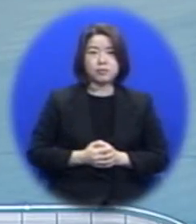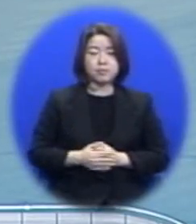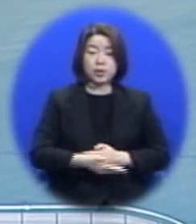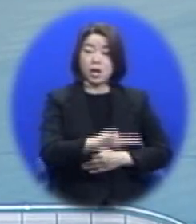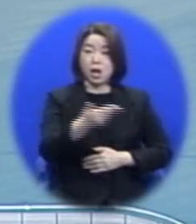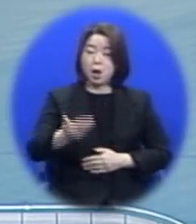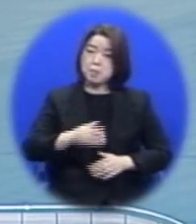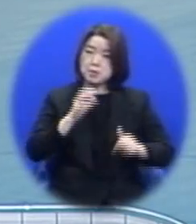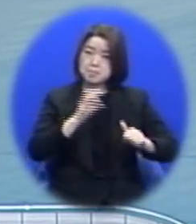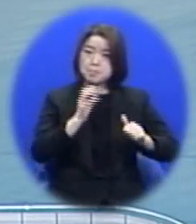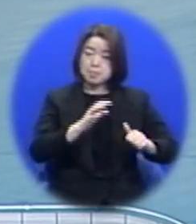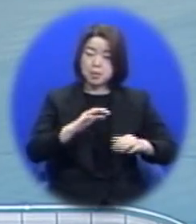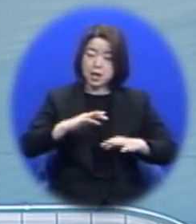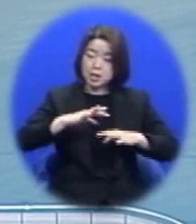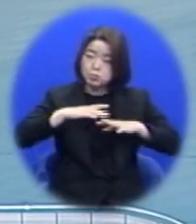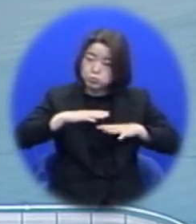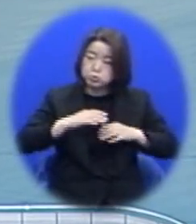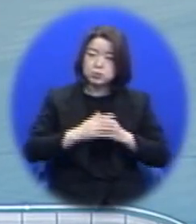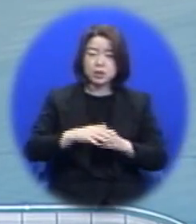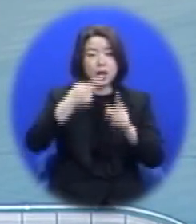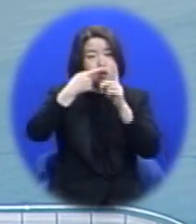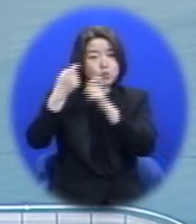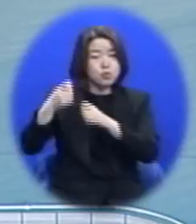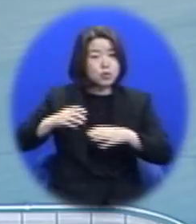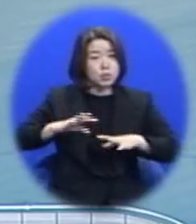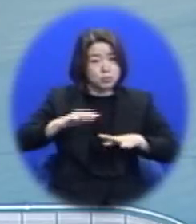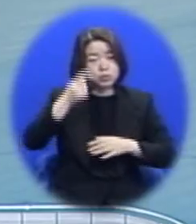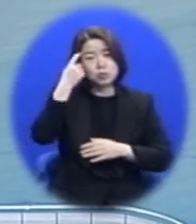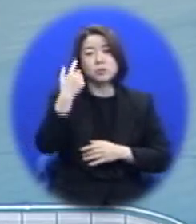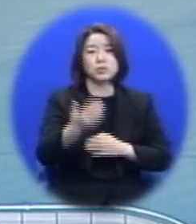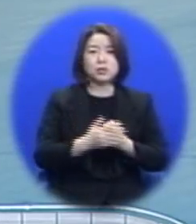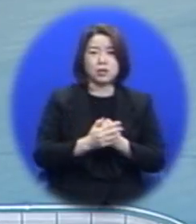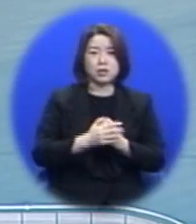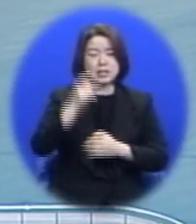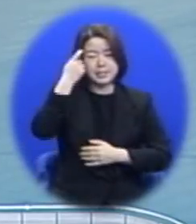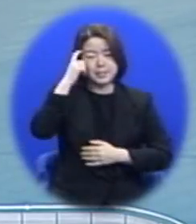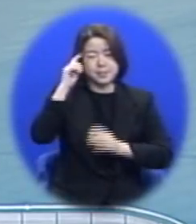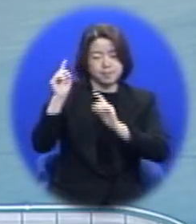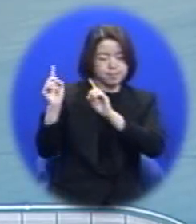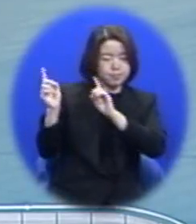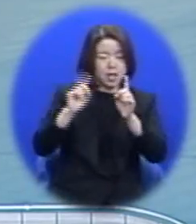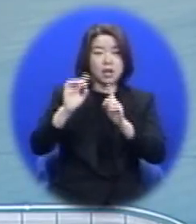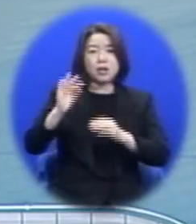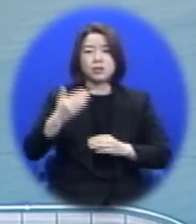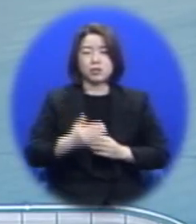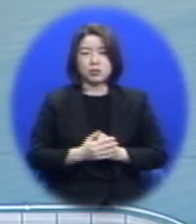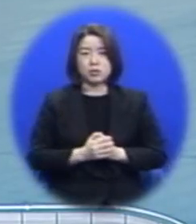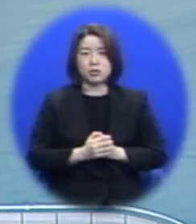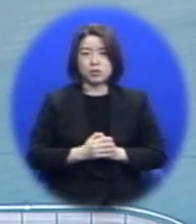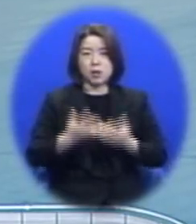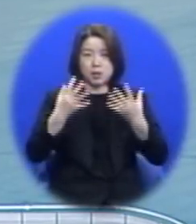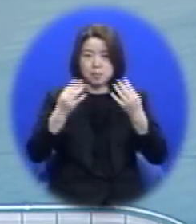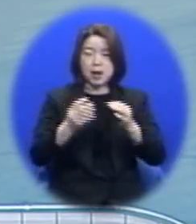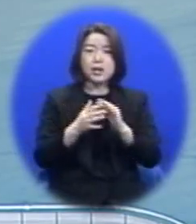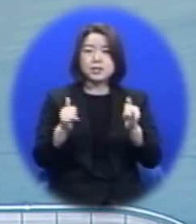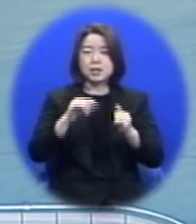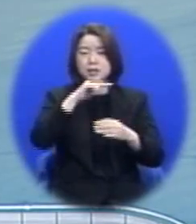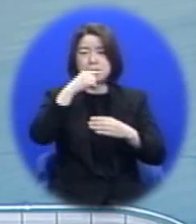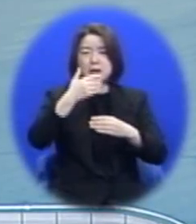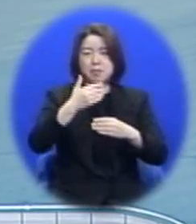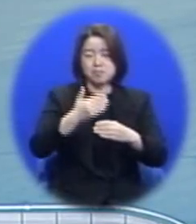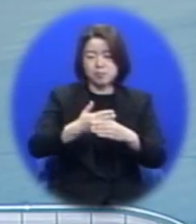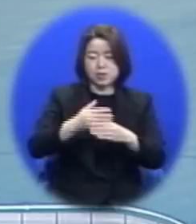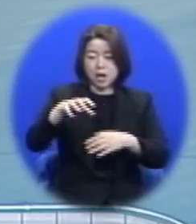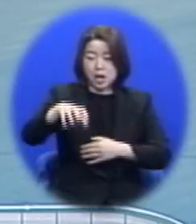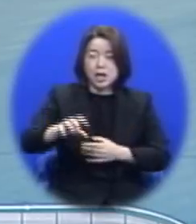여러분, 핍박이 무섭습니까? 유혹이 무섭습니까? 정신 똑바로 차려야 돼요. 많은 분들이 북한에서 살고 있지 않는